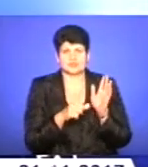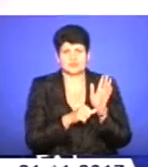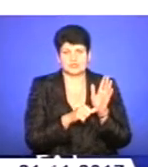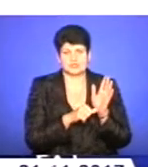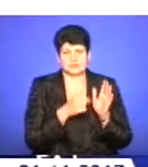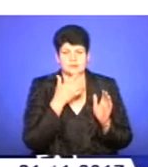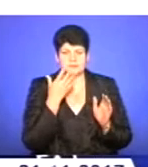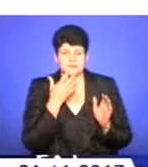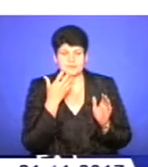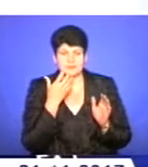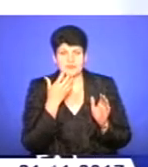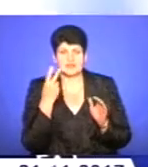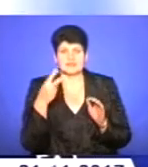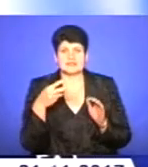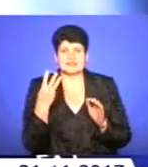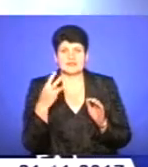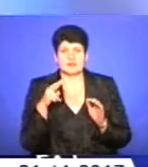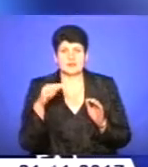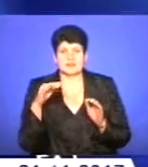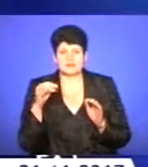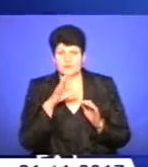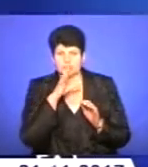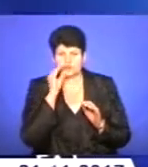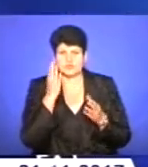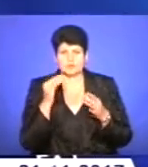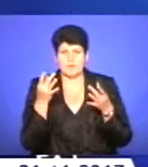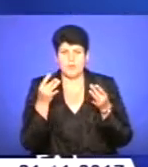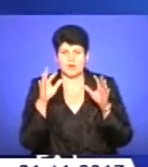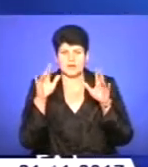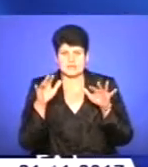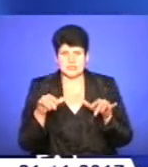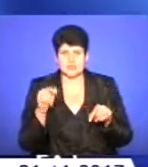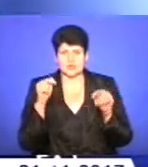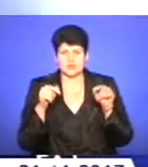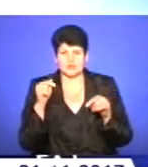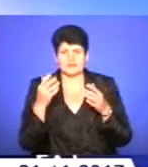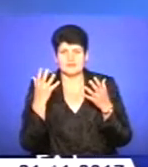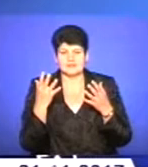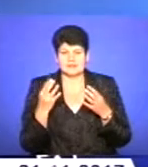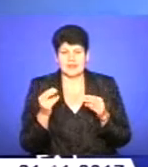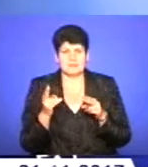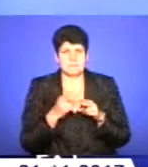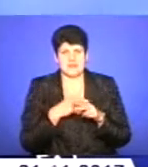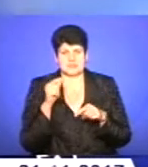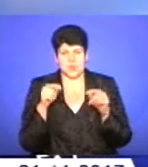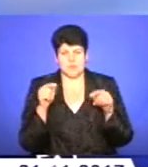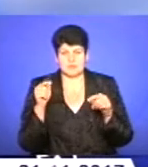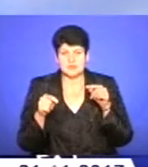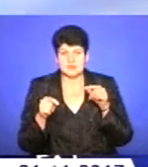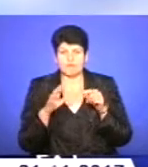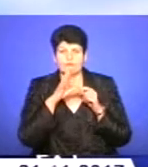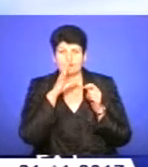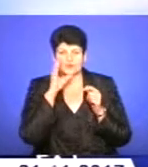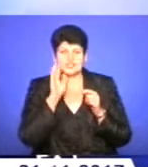нуля. 23 листопада вночі невеликий мокрий сніг з дощем, вдень без істотних опадів. Вночі та